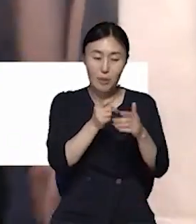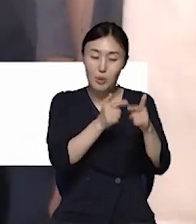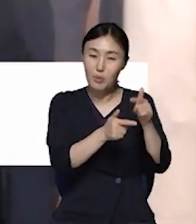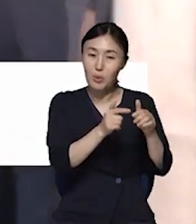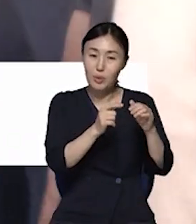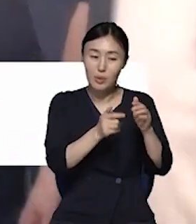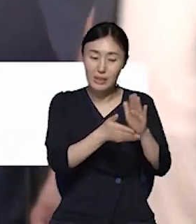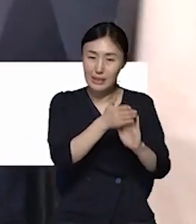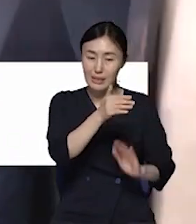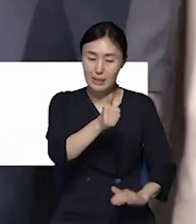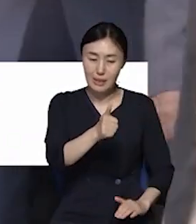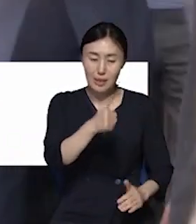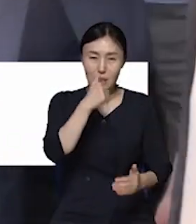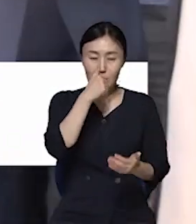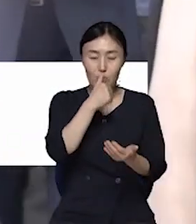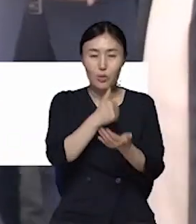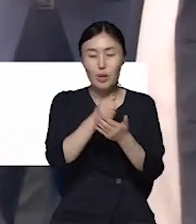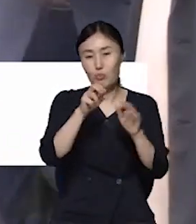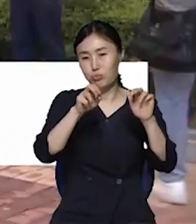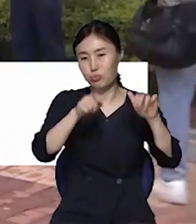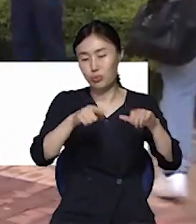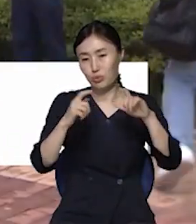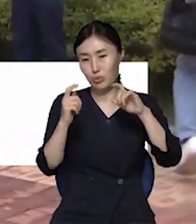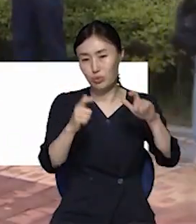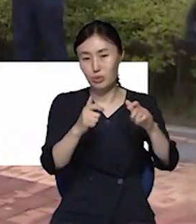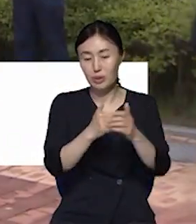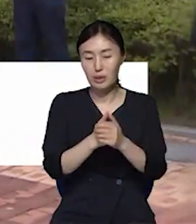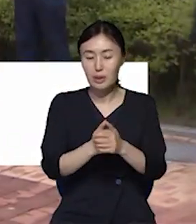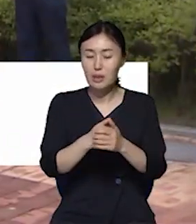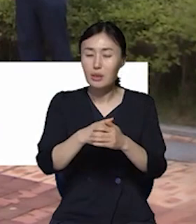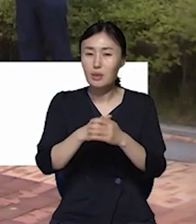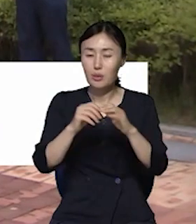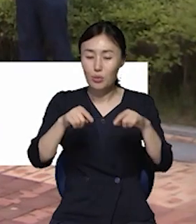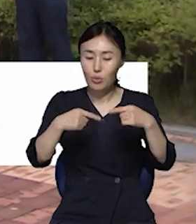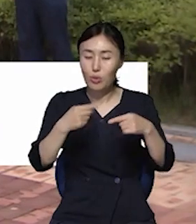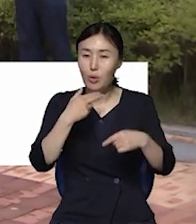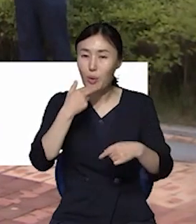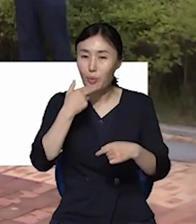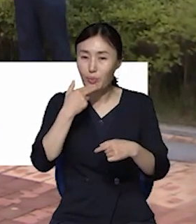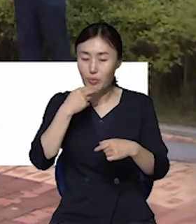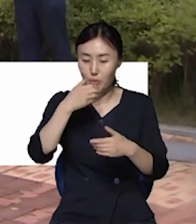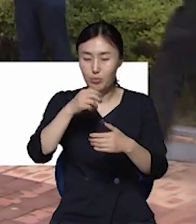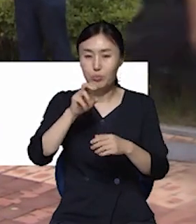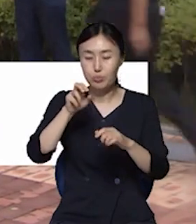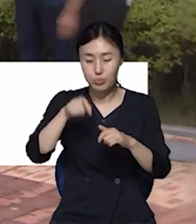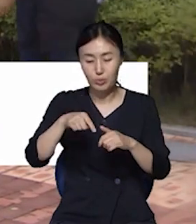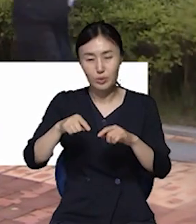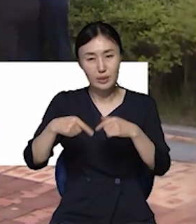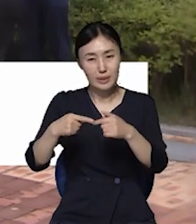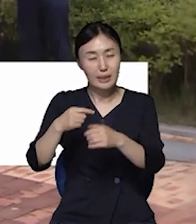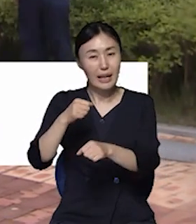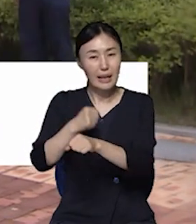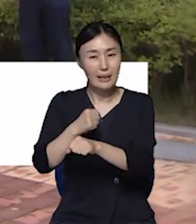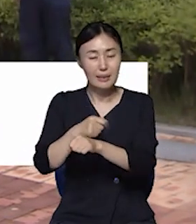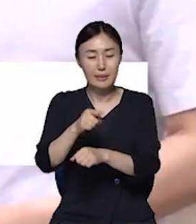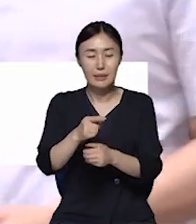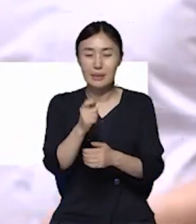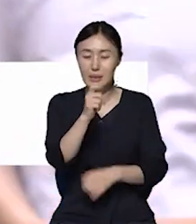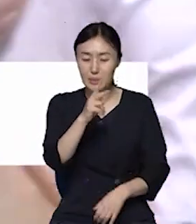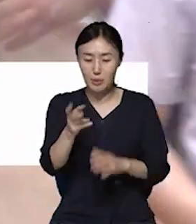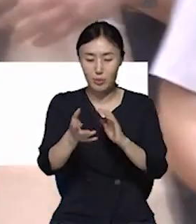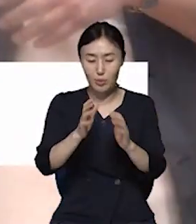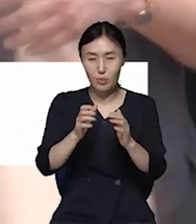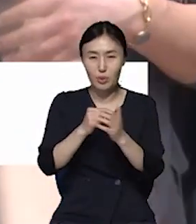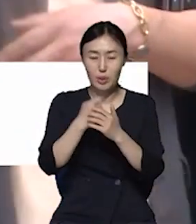무죄를 선고했습니다. 지난해 6.1 지방선거에서 무소속으로 출마한 박 시장은 TV토론회와 기자회견 등에서